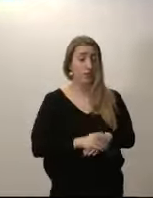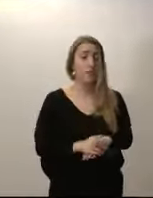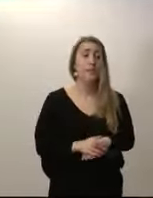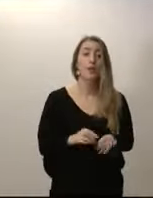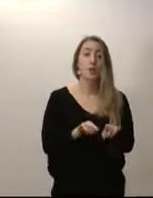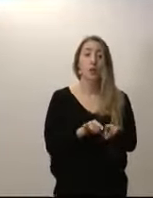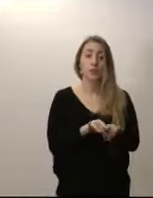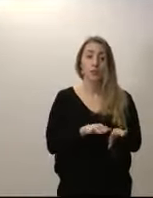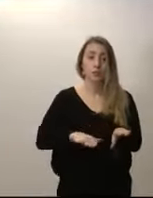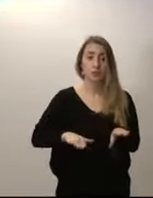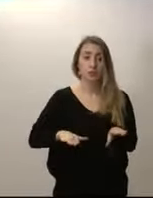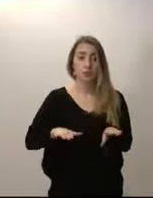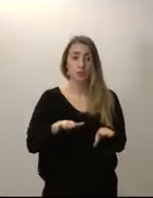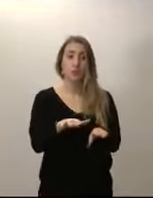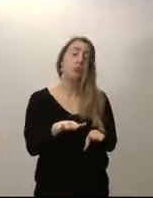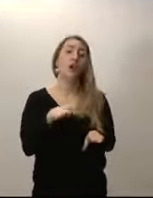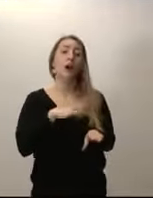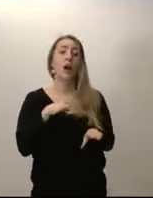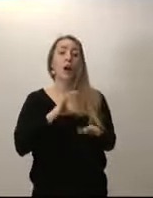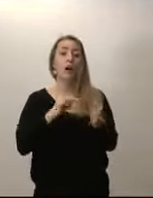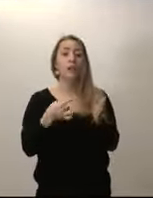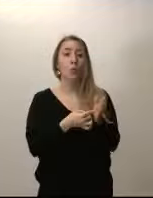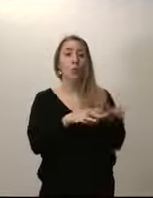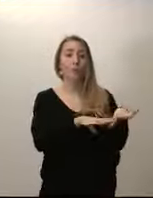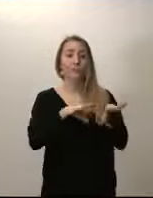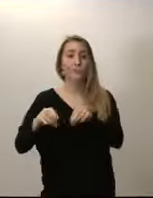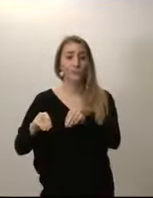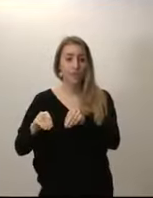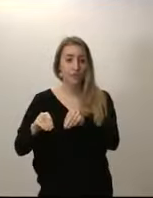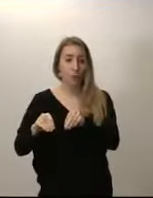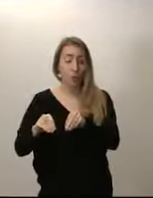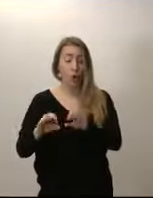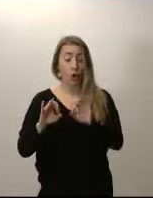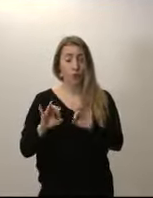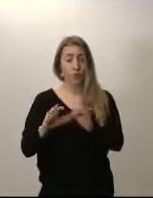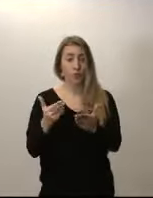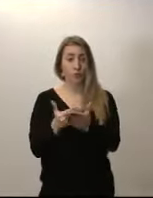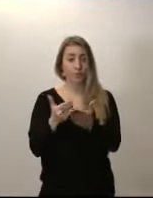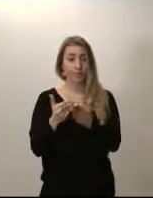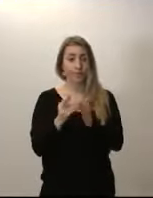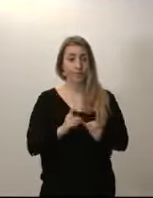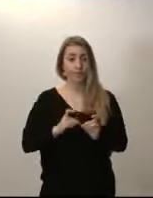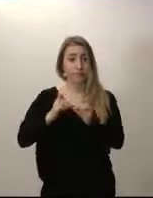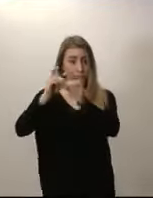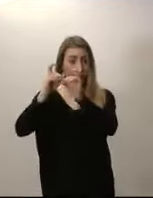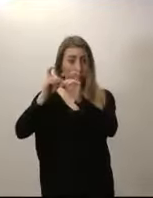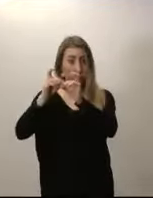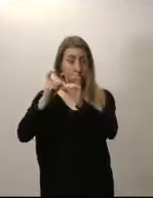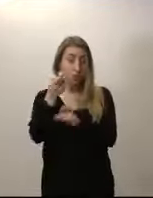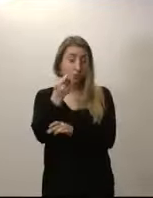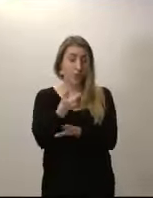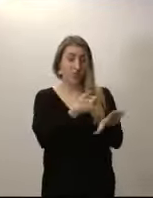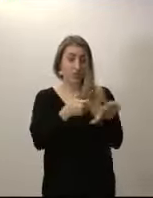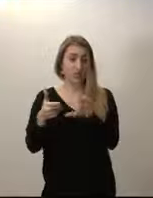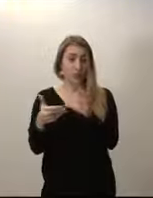on a également des droits de mutation qui ont permis à ce poste-là d'augmenter de près de 600